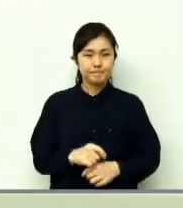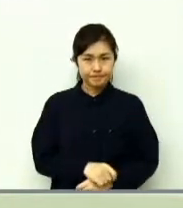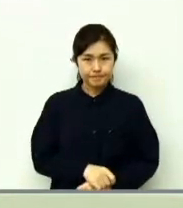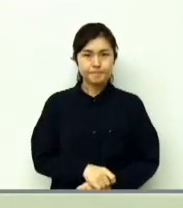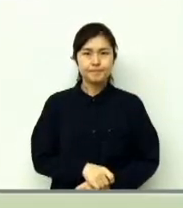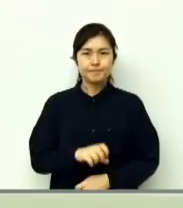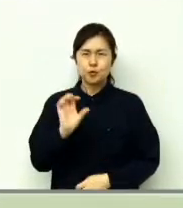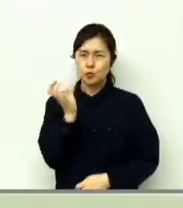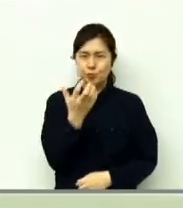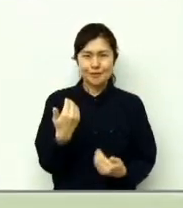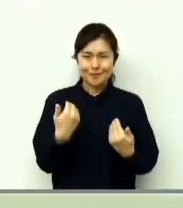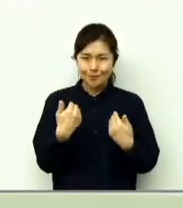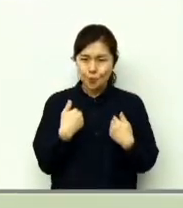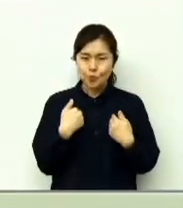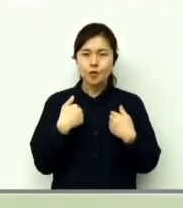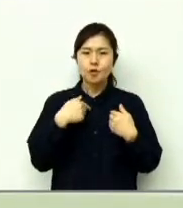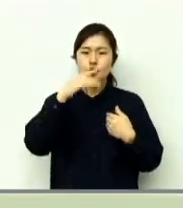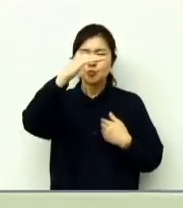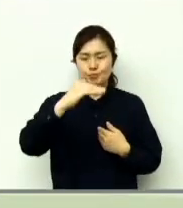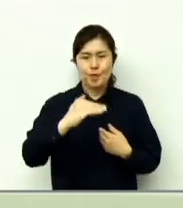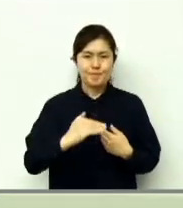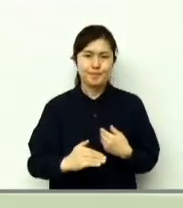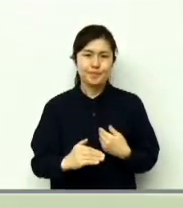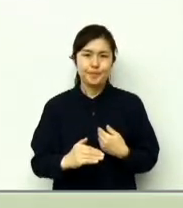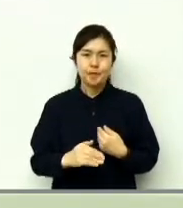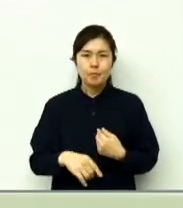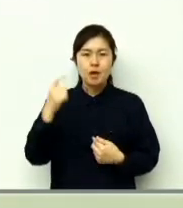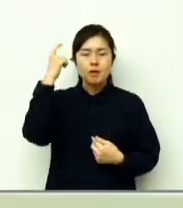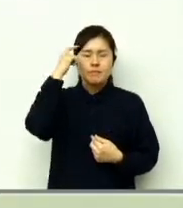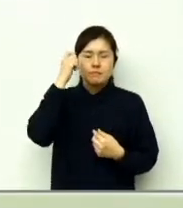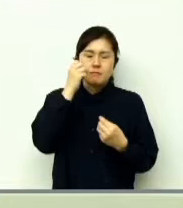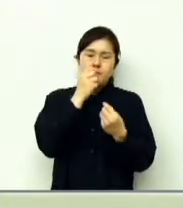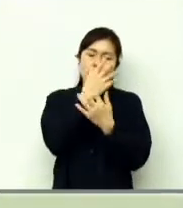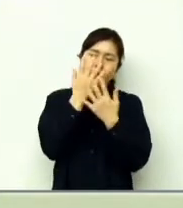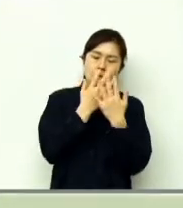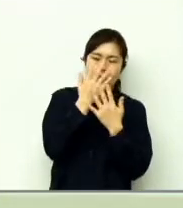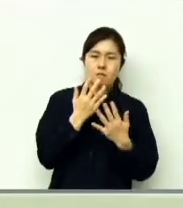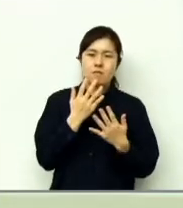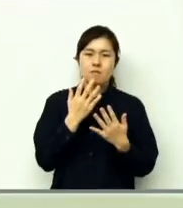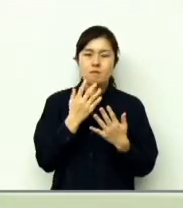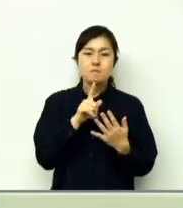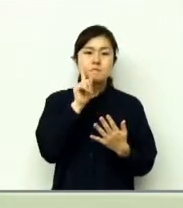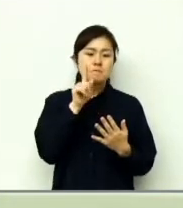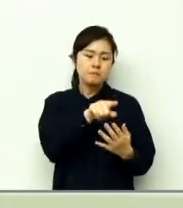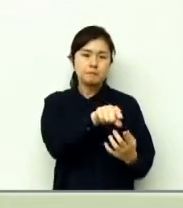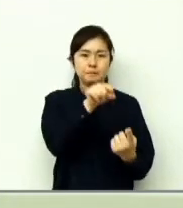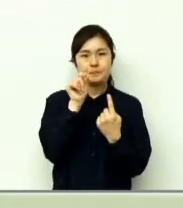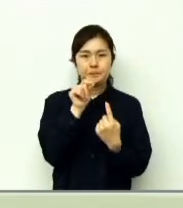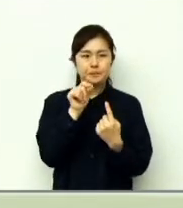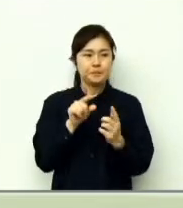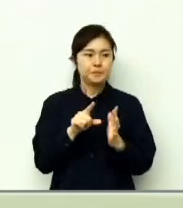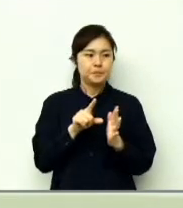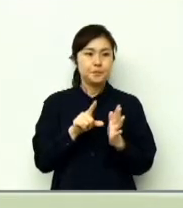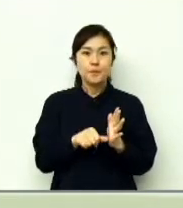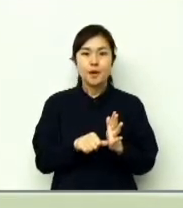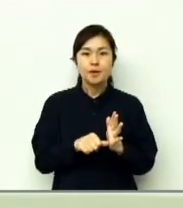状が表示をされます。意識が朦朧としているという1番を選択をいたしますと、